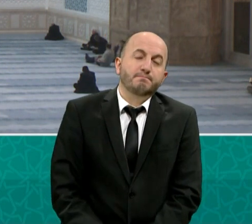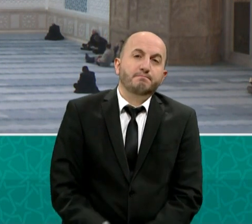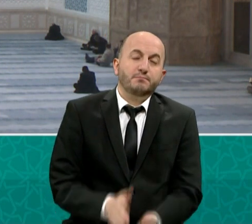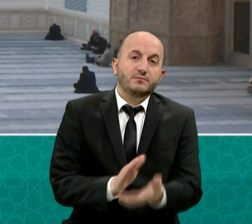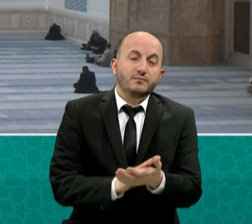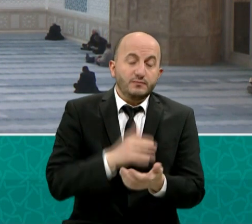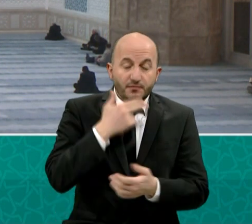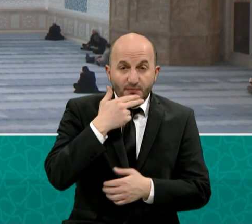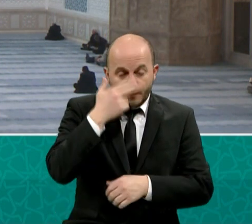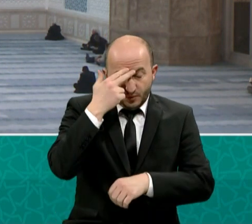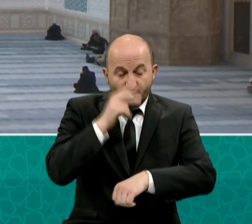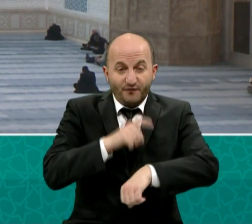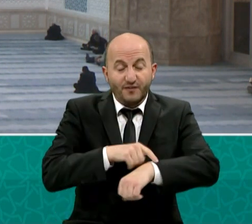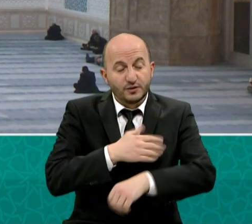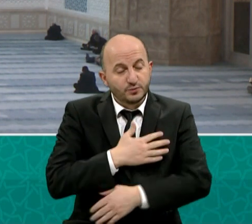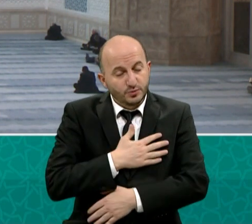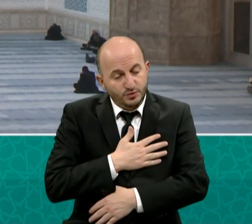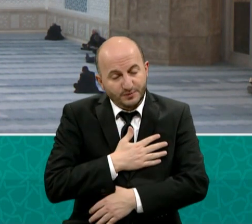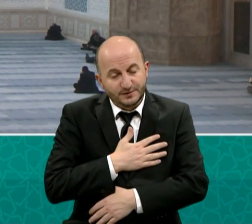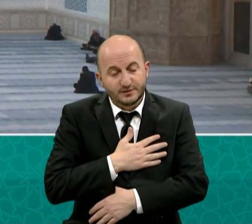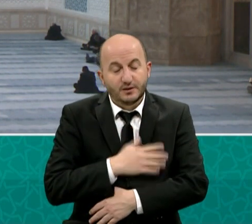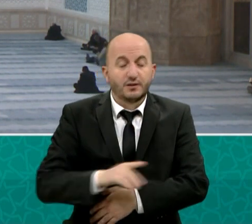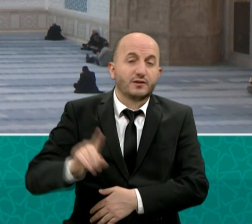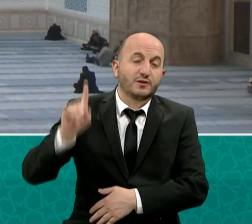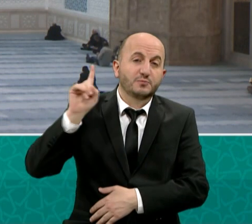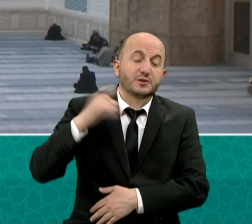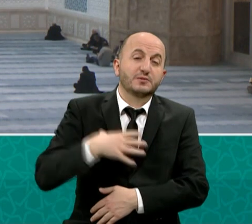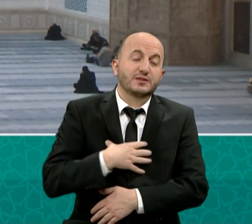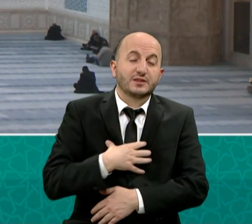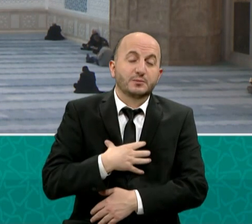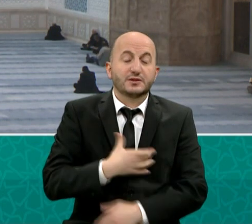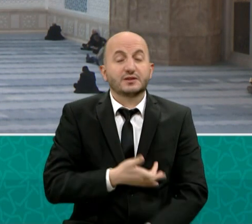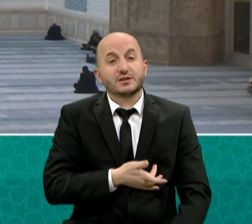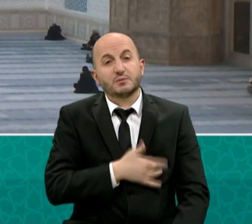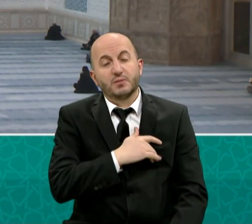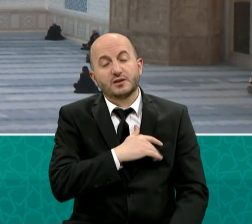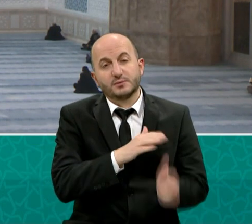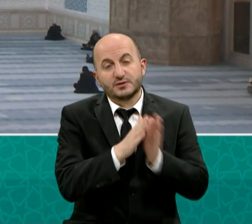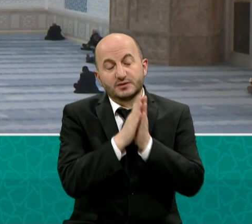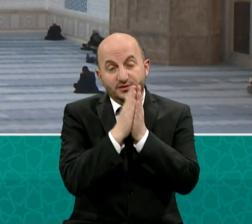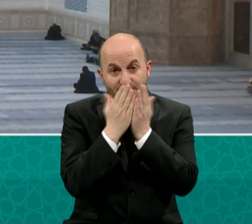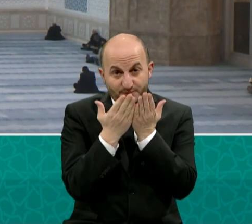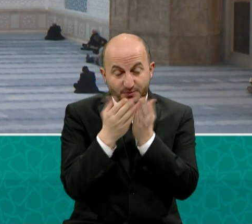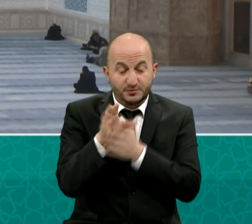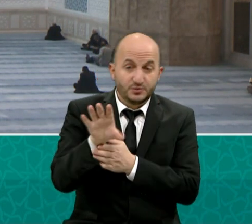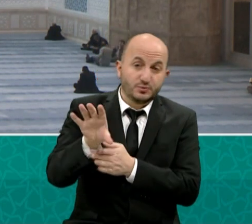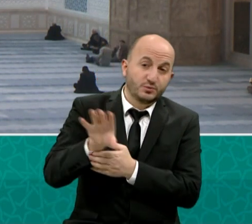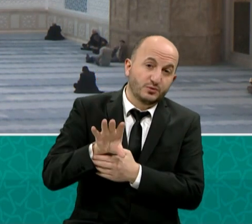Mübarek Cuma saati hürmetine Rabbim dinimizi, imanımızı, kitabımızı,